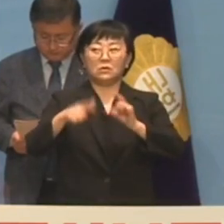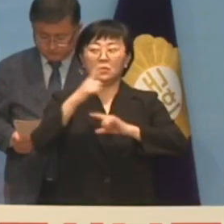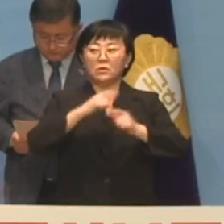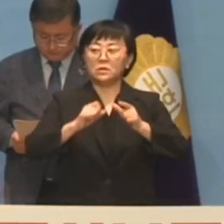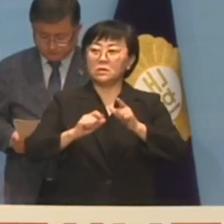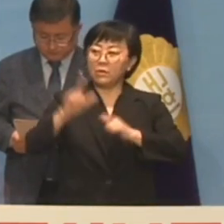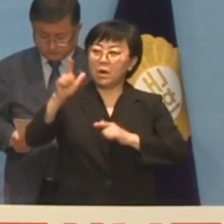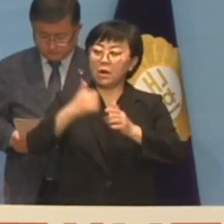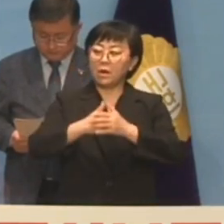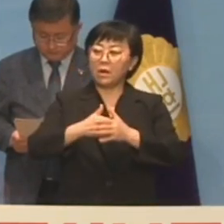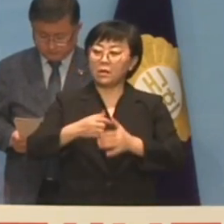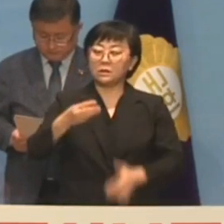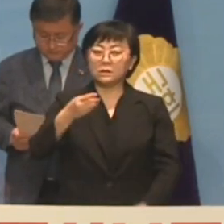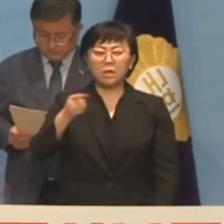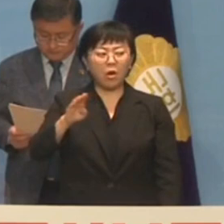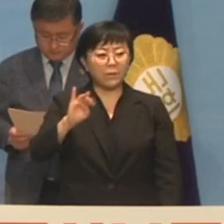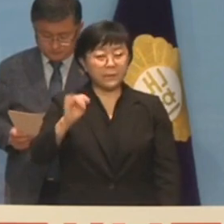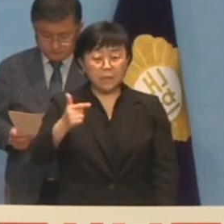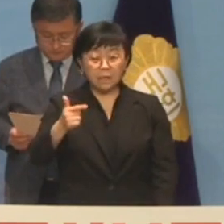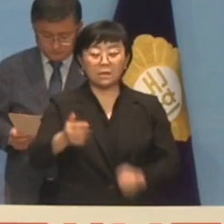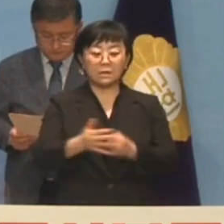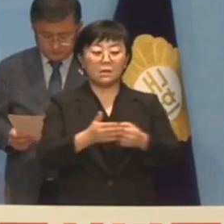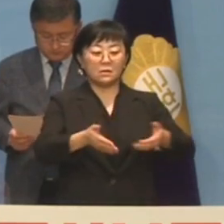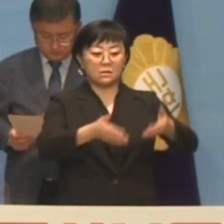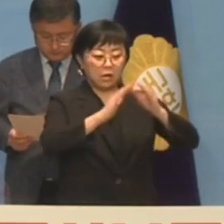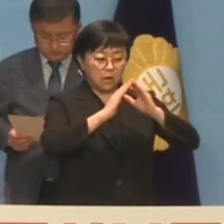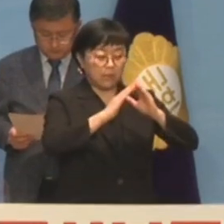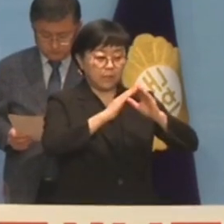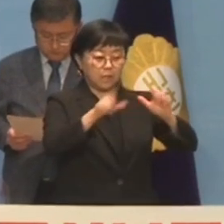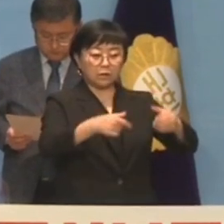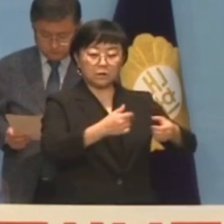높은 터빈의 경우에는 설비